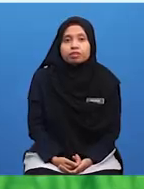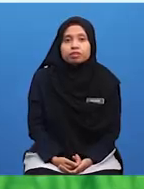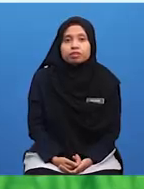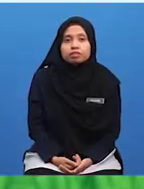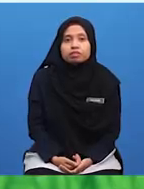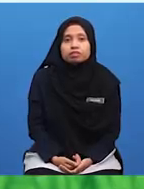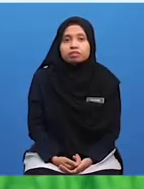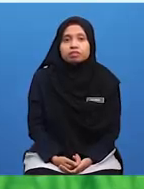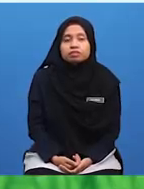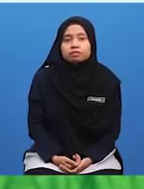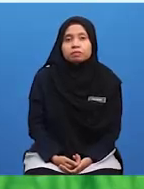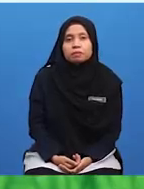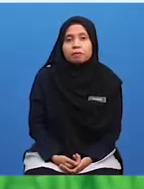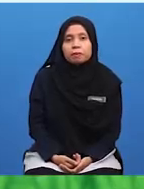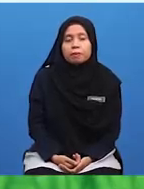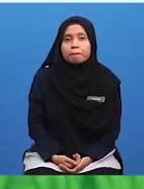Adakah anda adil?